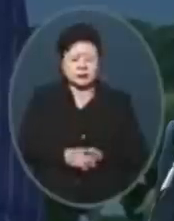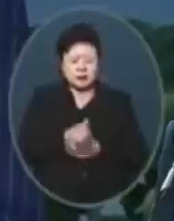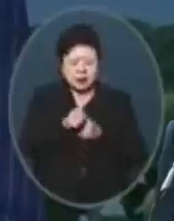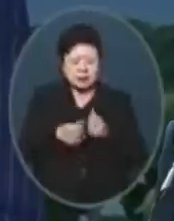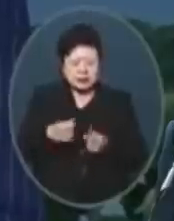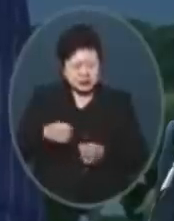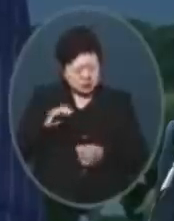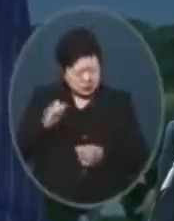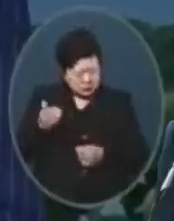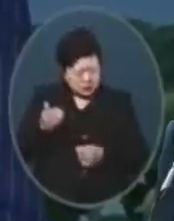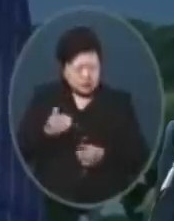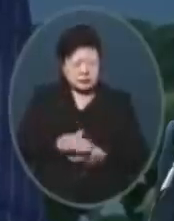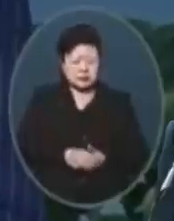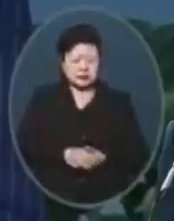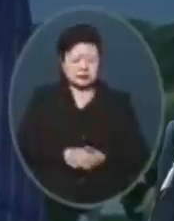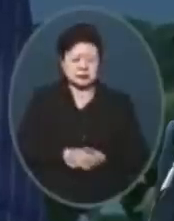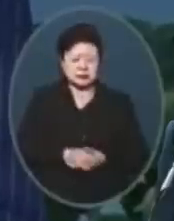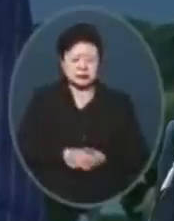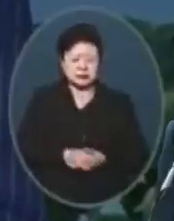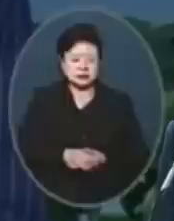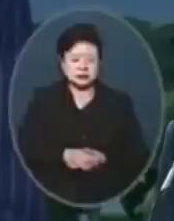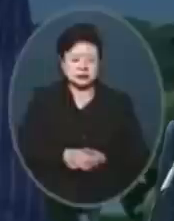하나님의 자녀가 되었는지를